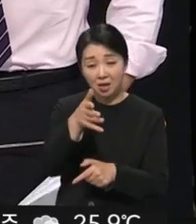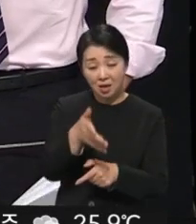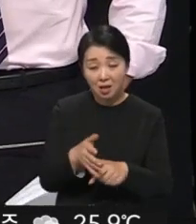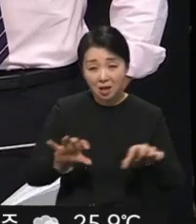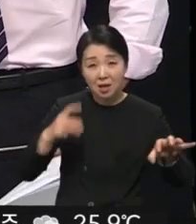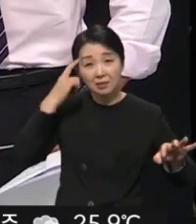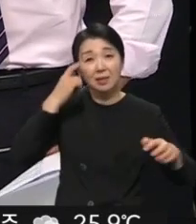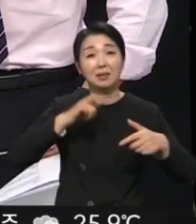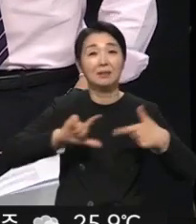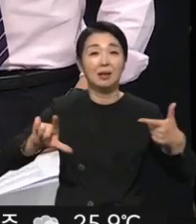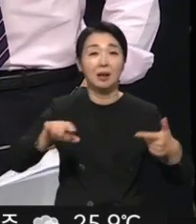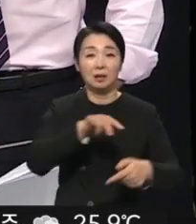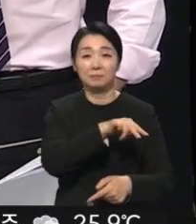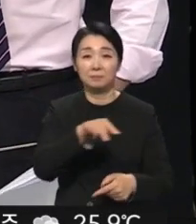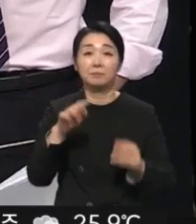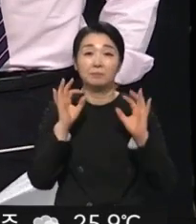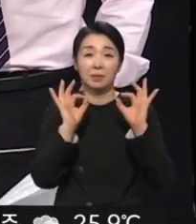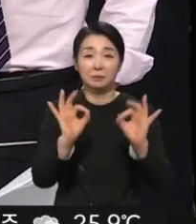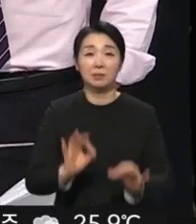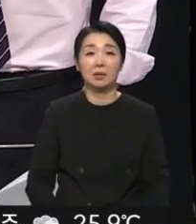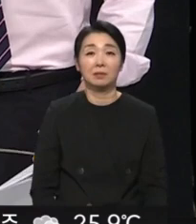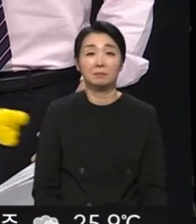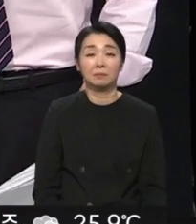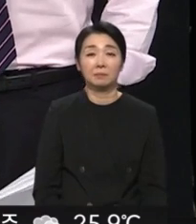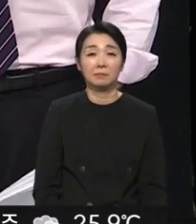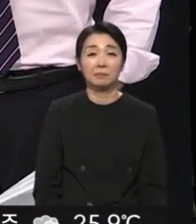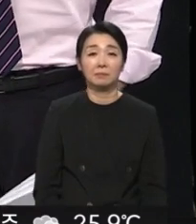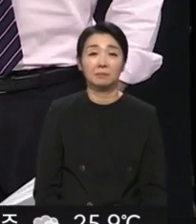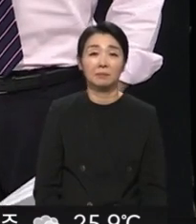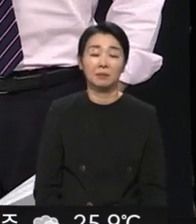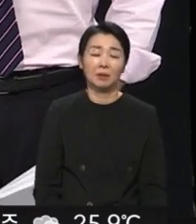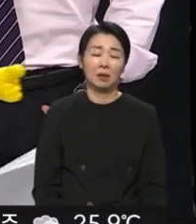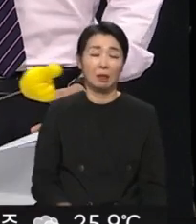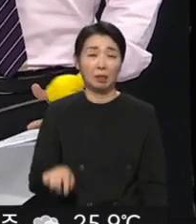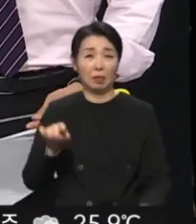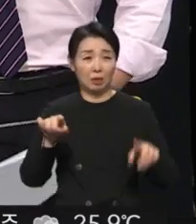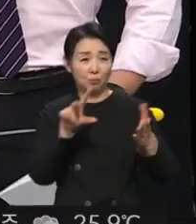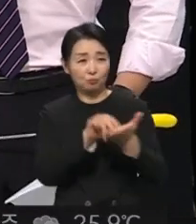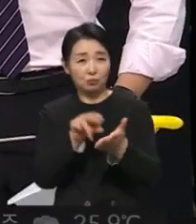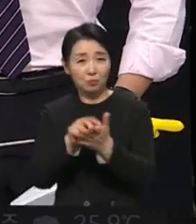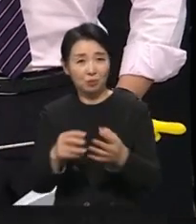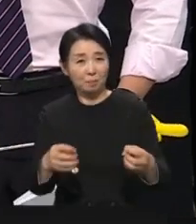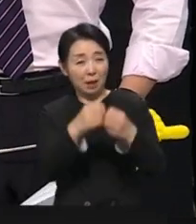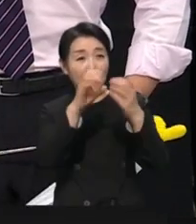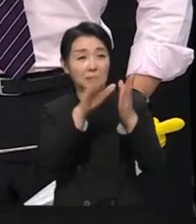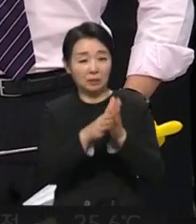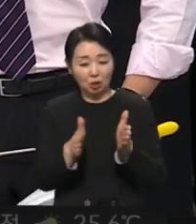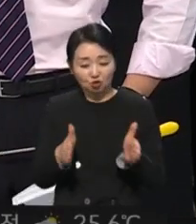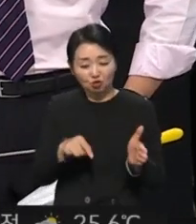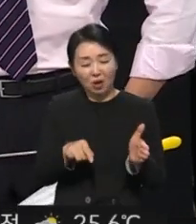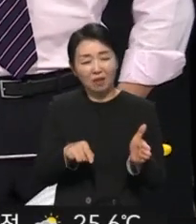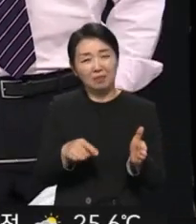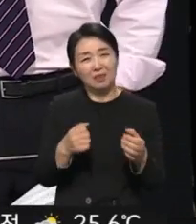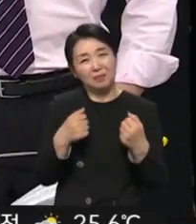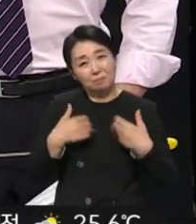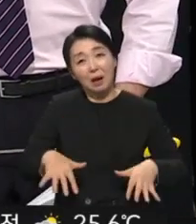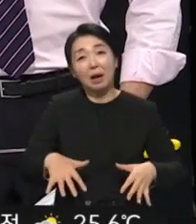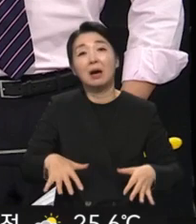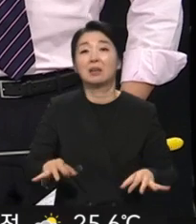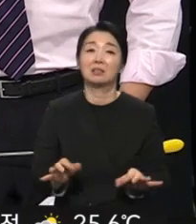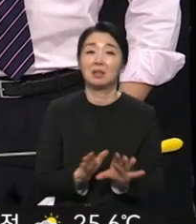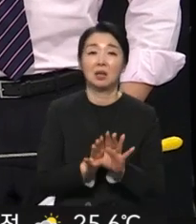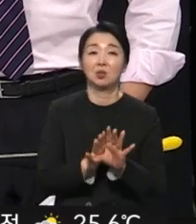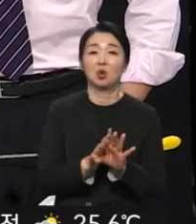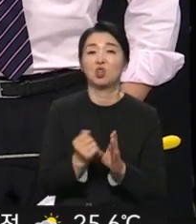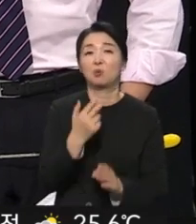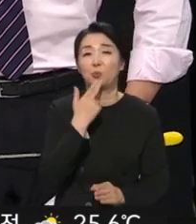보이는 이 두 가지 사안에 줌인해봤는데요. 이항 대립의 세계에서는 중간지대의 목소리는 힘을 잃기 마련이죠.